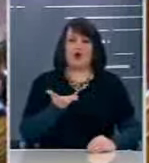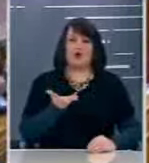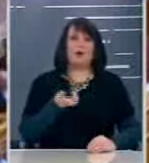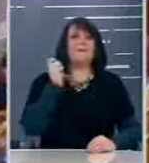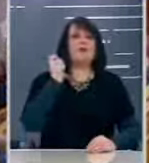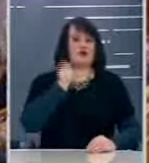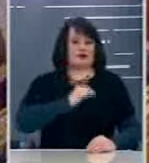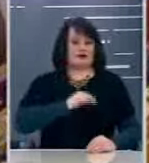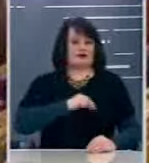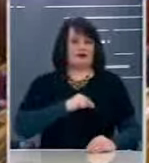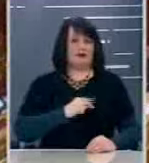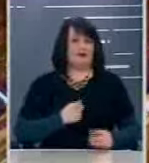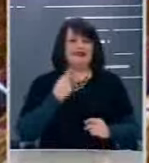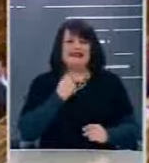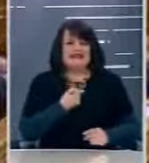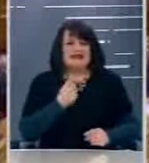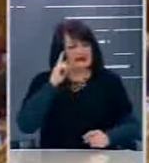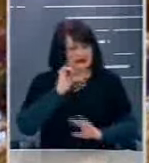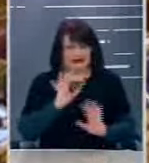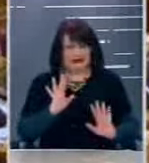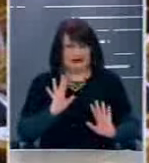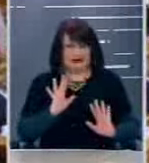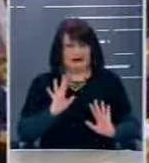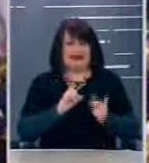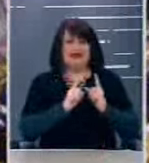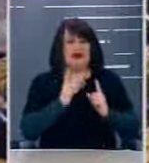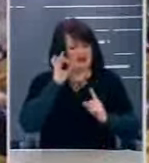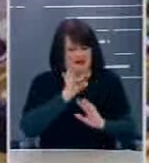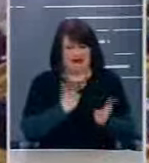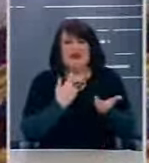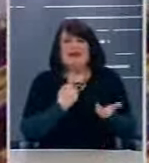σκοπιμότητας κάνουν ότι αυτό δεν το κατανοούν και ότι κάνουν ότι δεν κατανοούν τη συμφωνία.